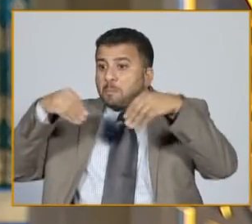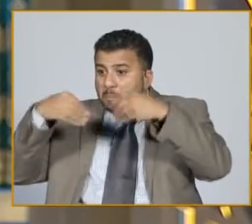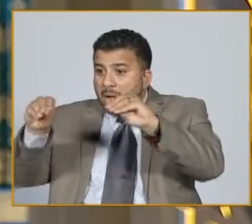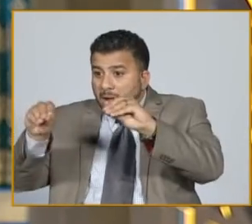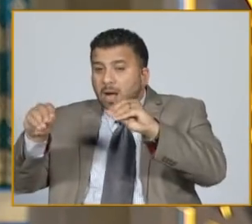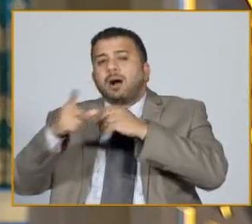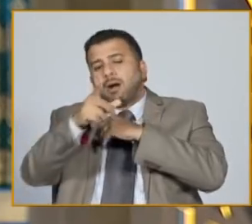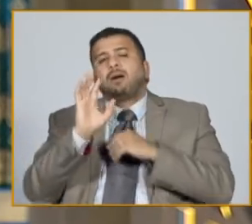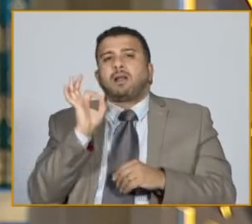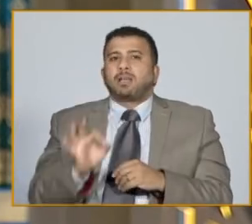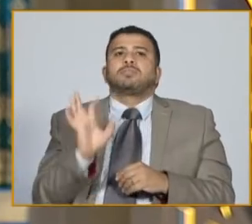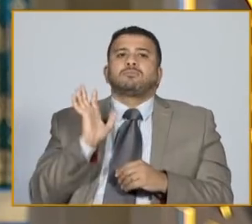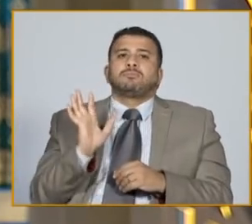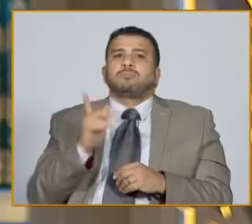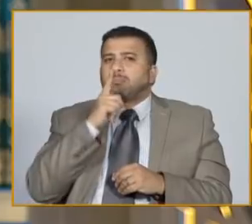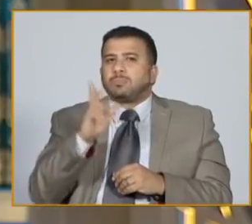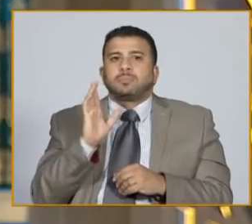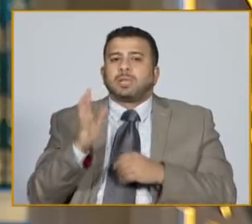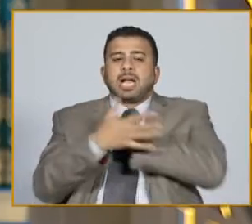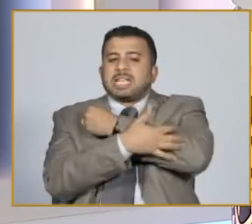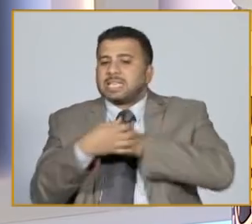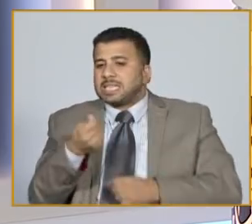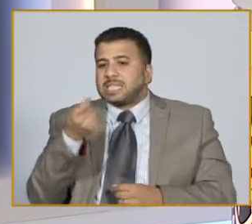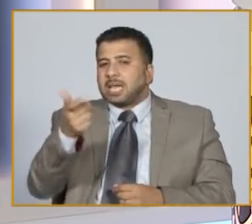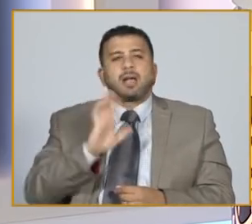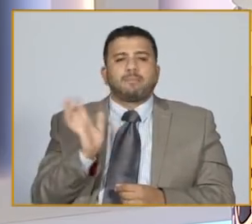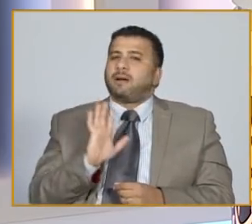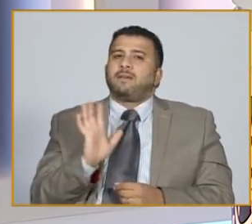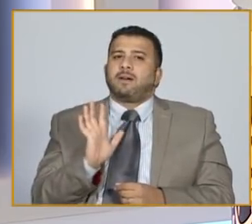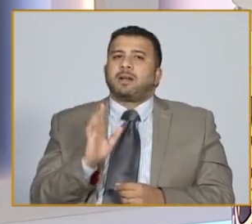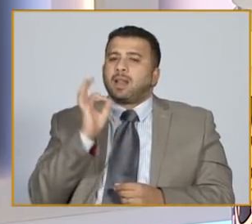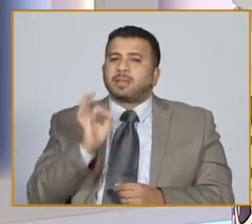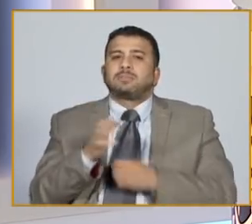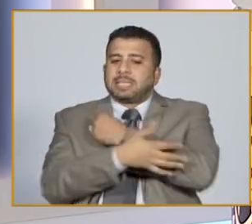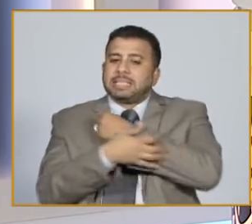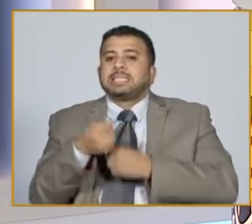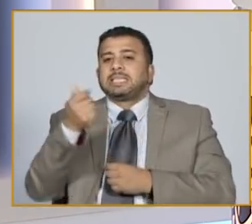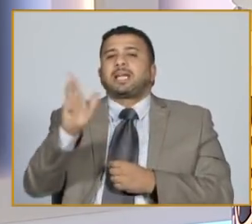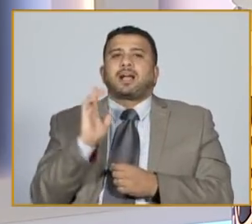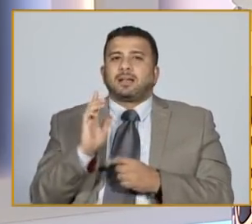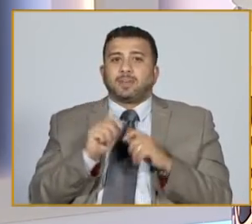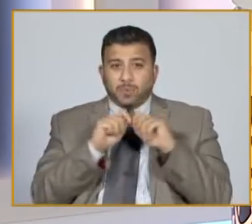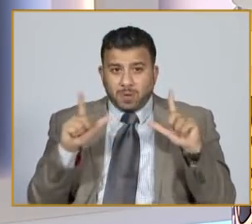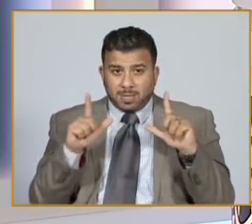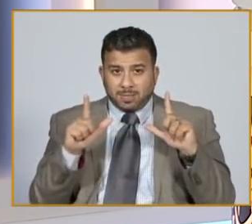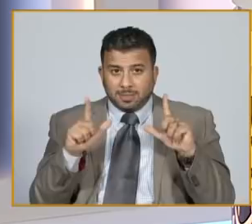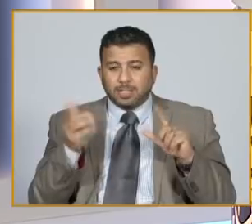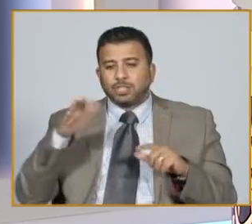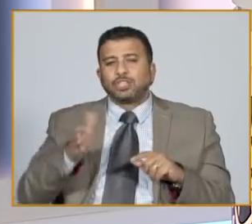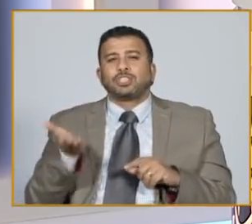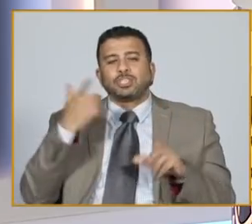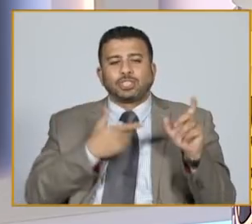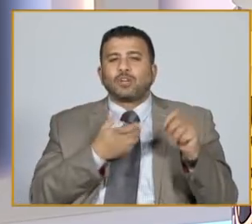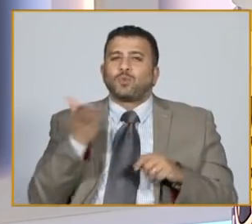لزوجة الشهيد وأولاده ما عليك شيء فيه ولله الحمد والمن. خلاص. أم محمد من الشارقة وأيضا جميلة